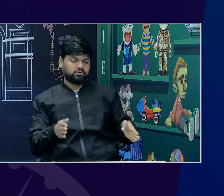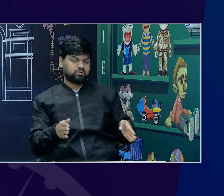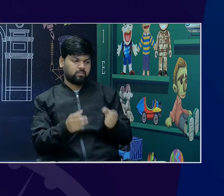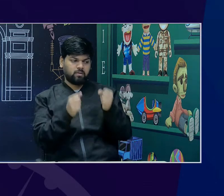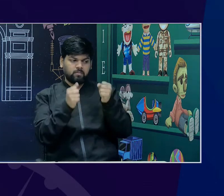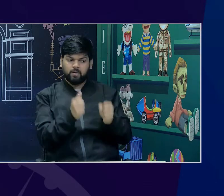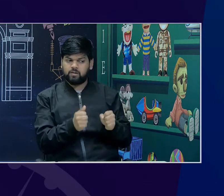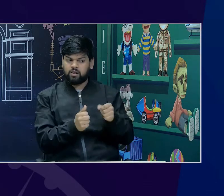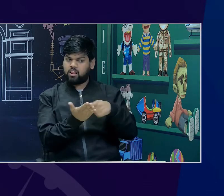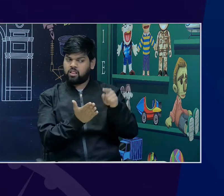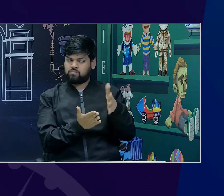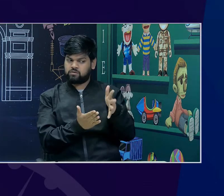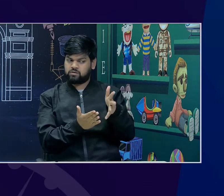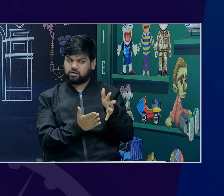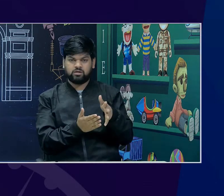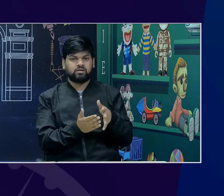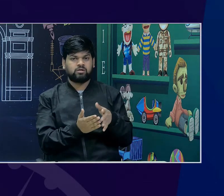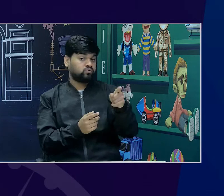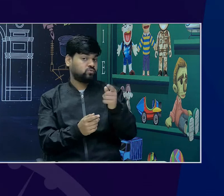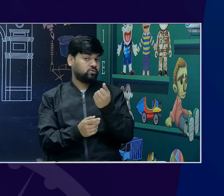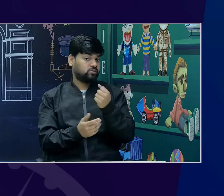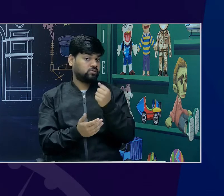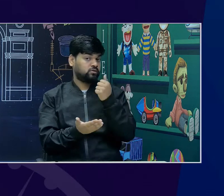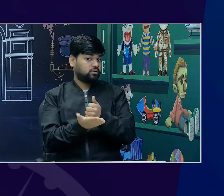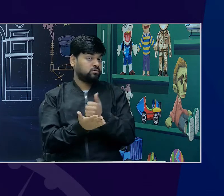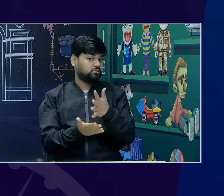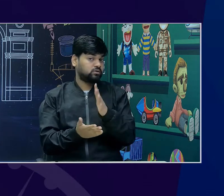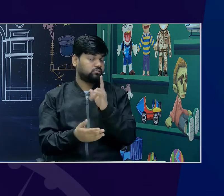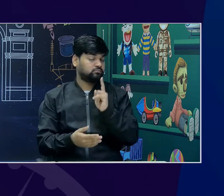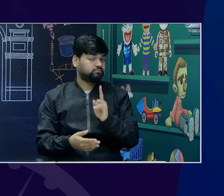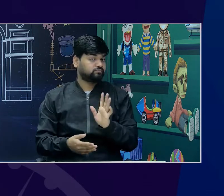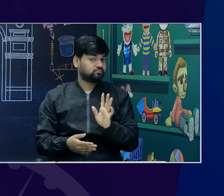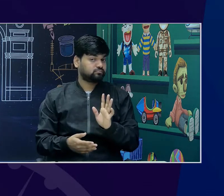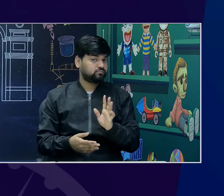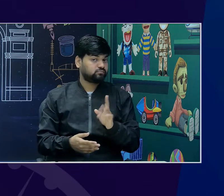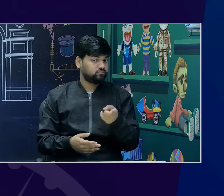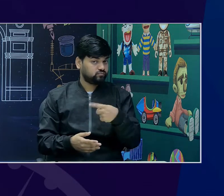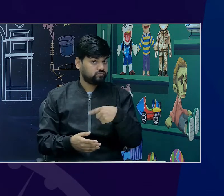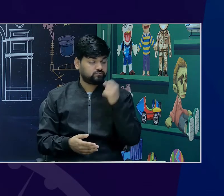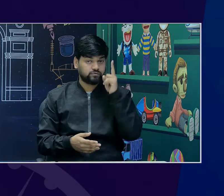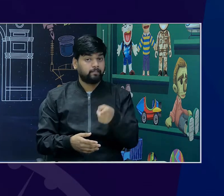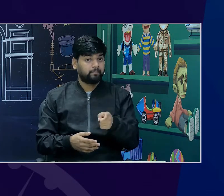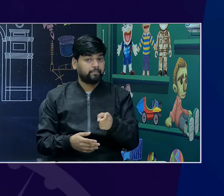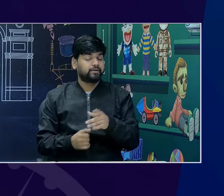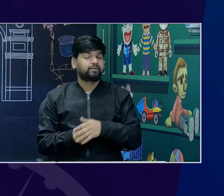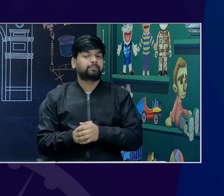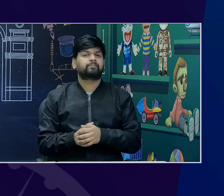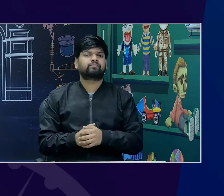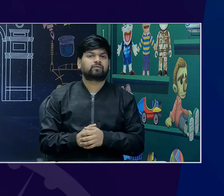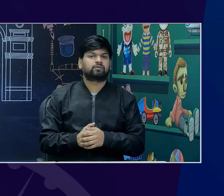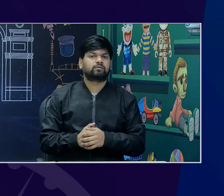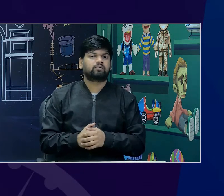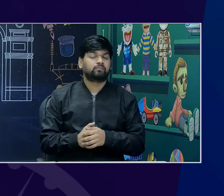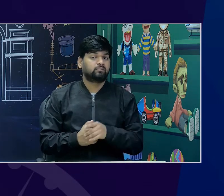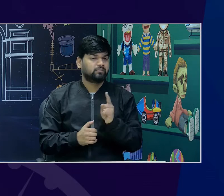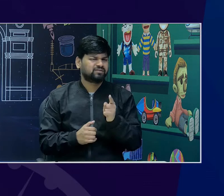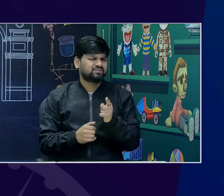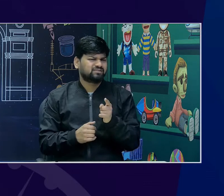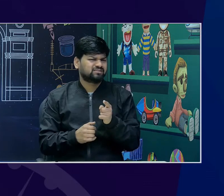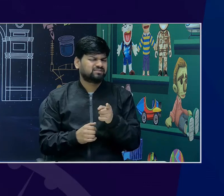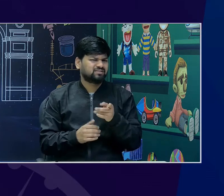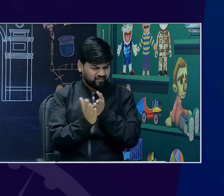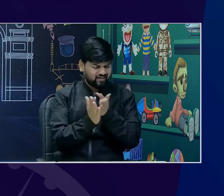अगर एक ऐसी चीज़ है जिसमें you are saying that the well performing students will sit in the front